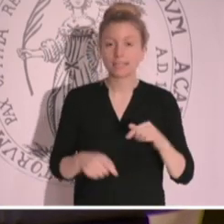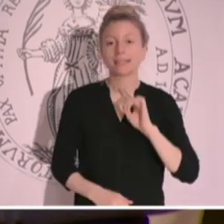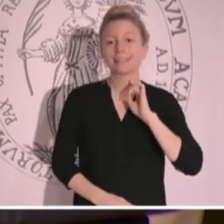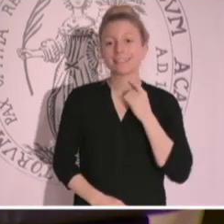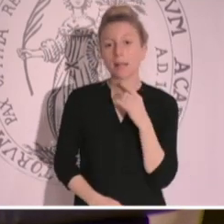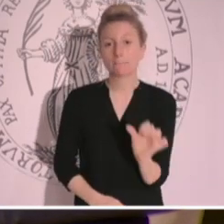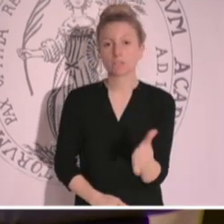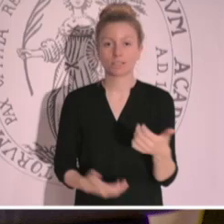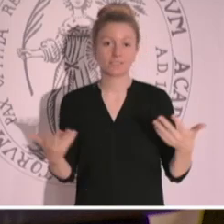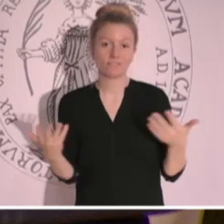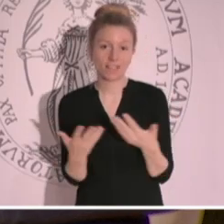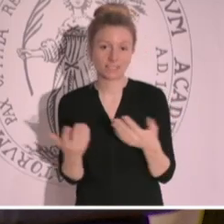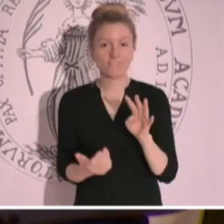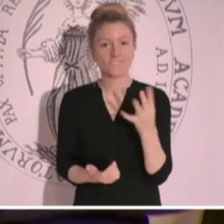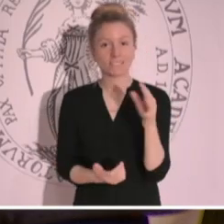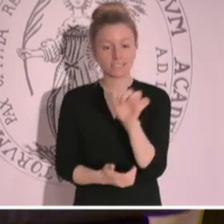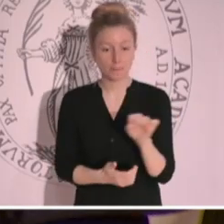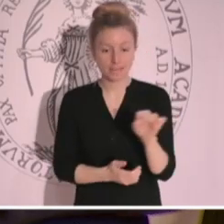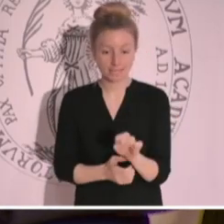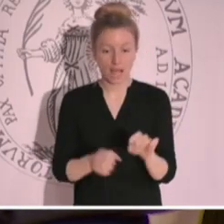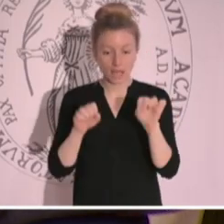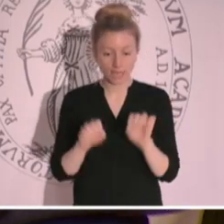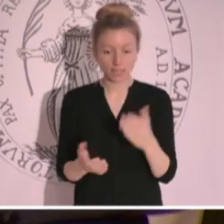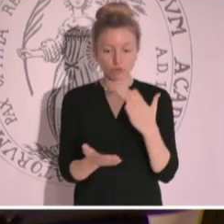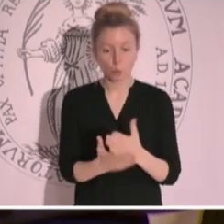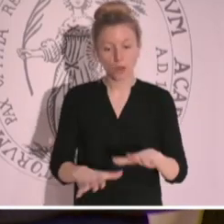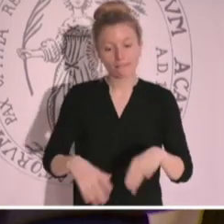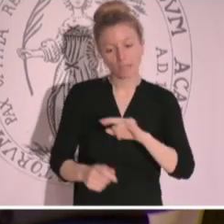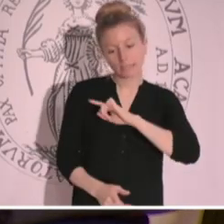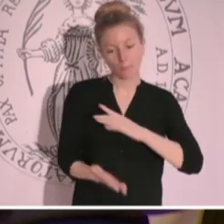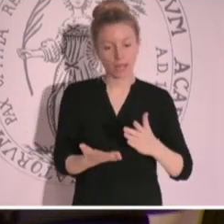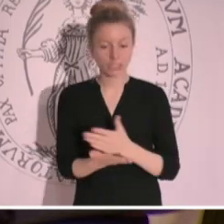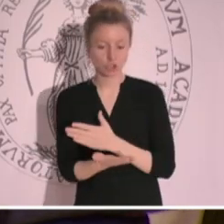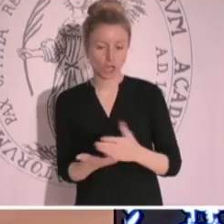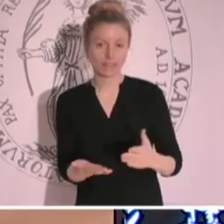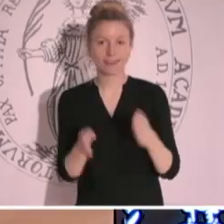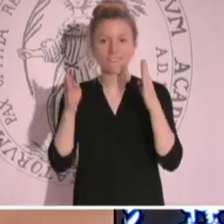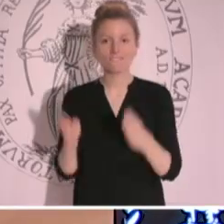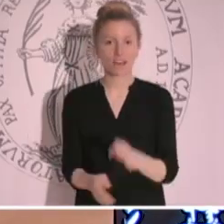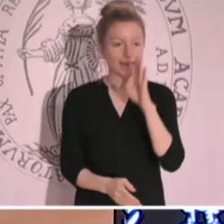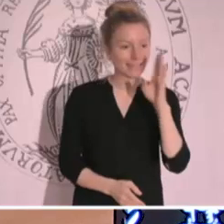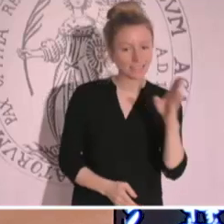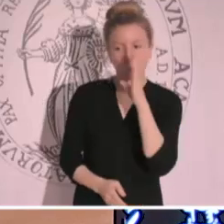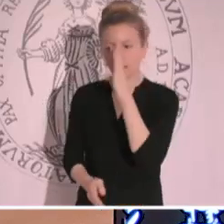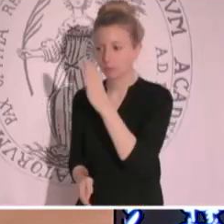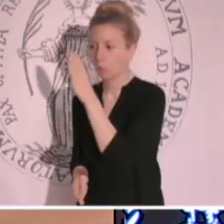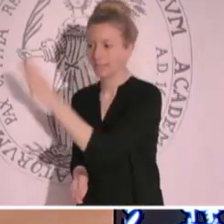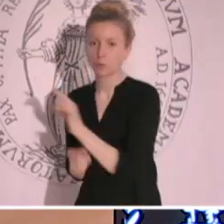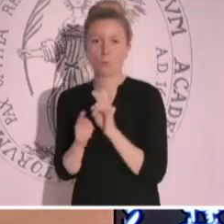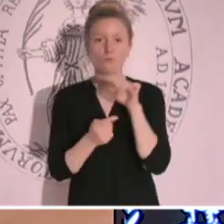ab dem vierten Semester schon spezialisieren können. In eine Fachrichtung, wir haben ja 5 Fachrichtungen, Nutzpflanzenwissenschaften,